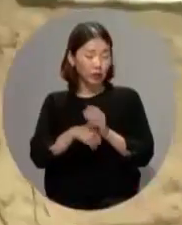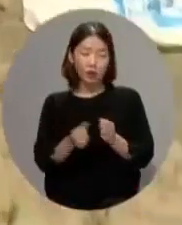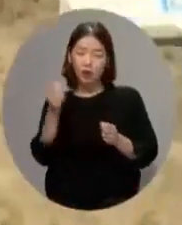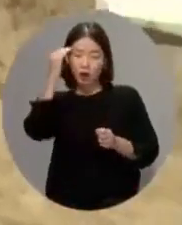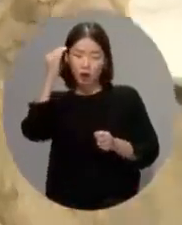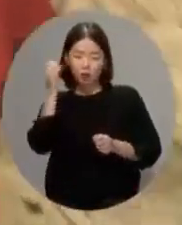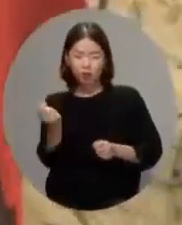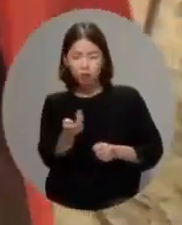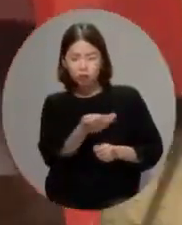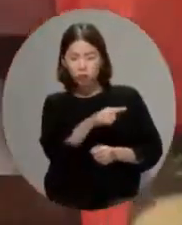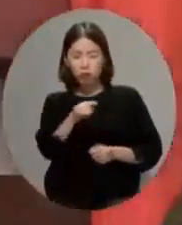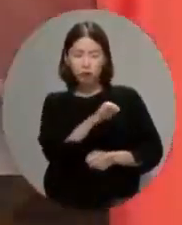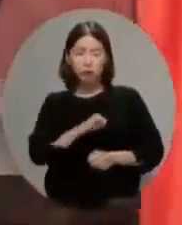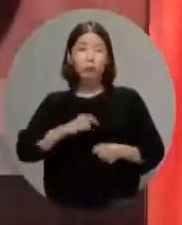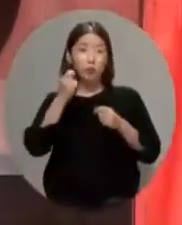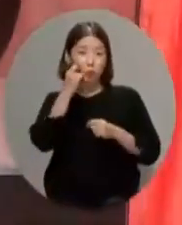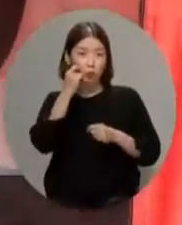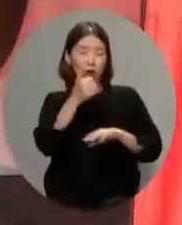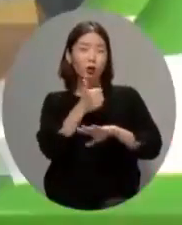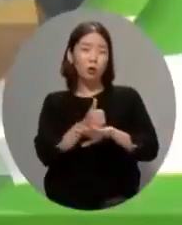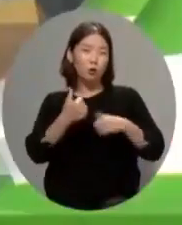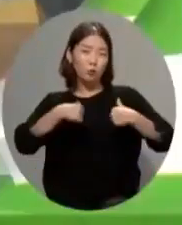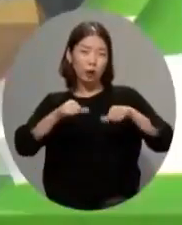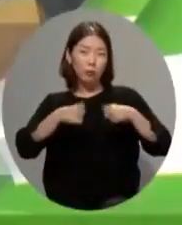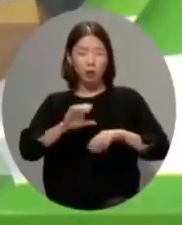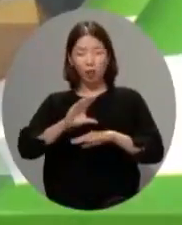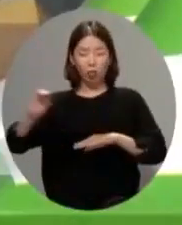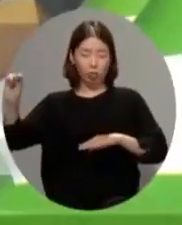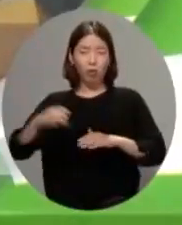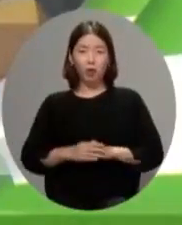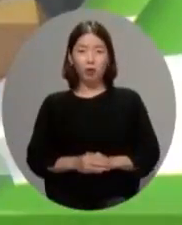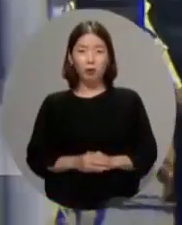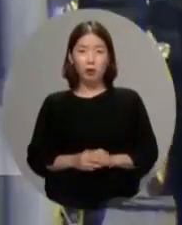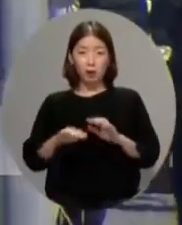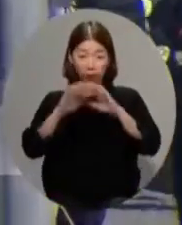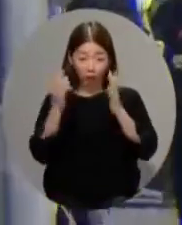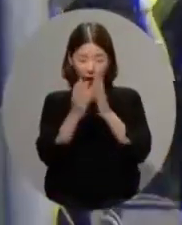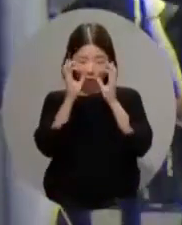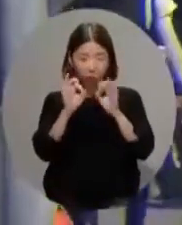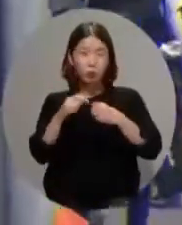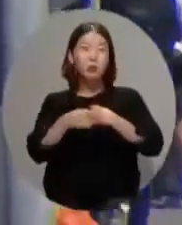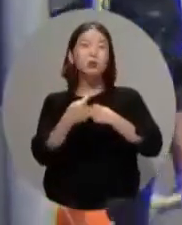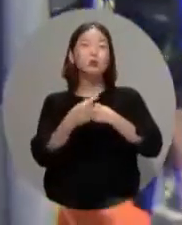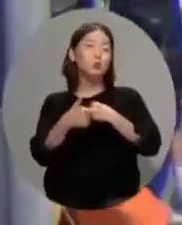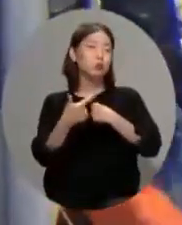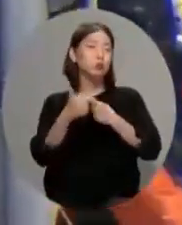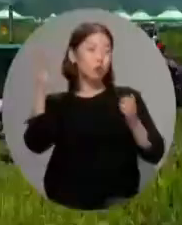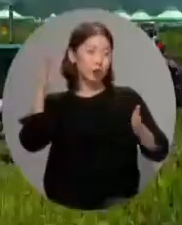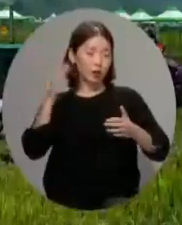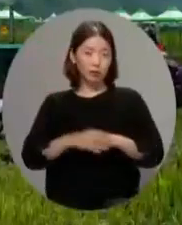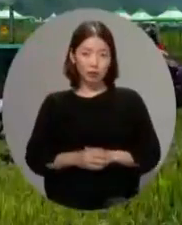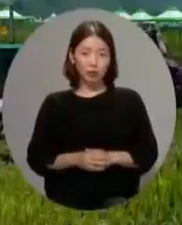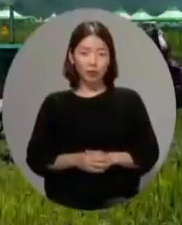명이 힘든 야영을 견디지 못하고 줄줄이 캠프를 이탈했습니다. 모두 다름 아닌 초등학생들입니다.